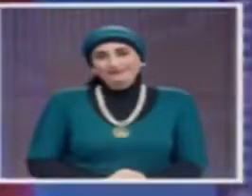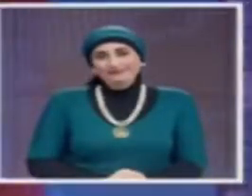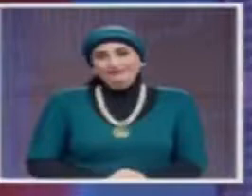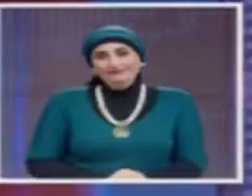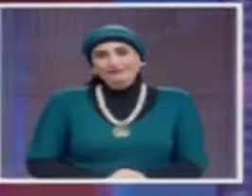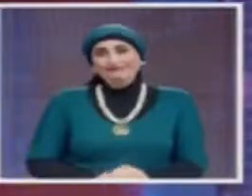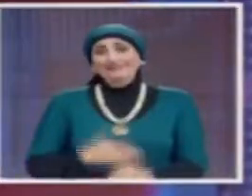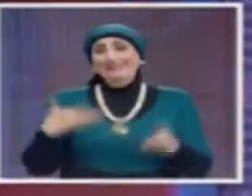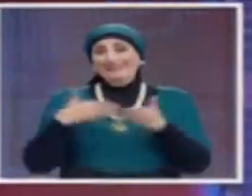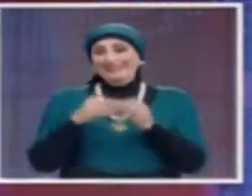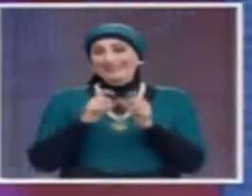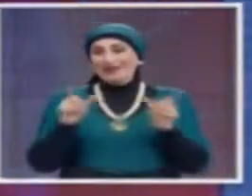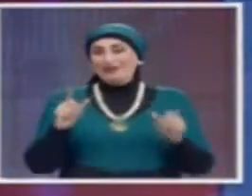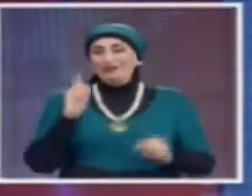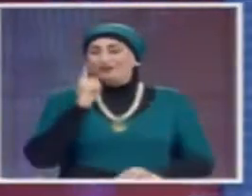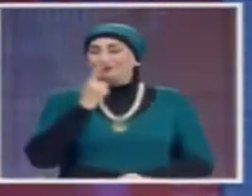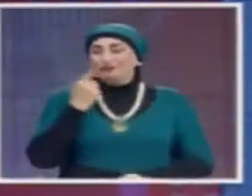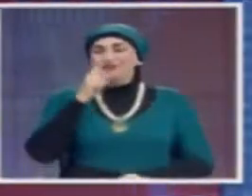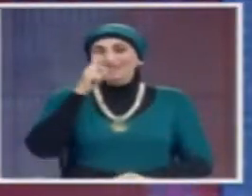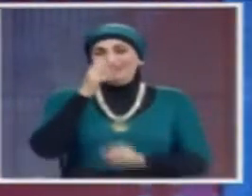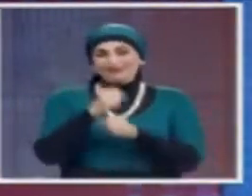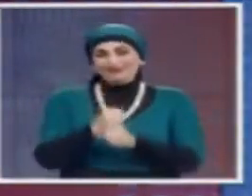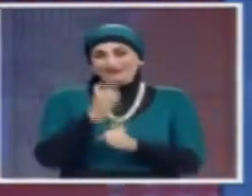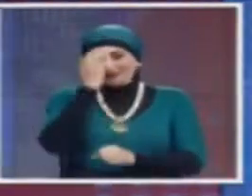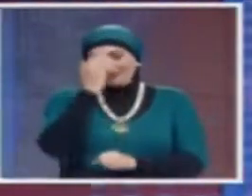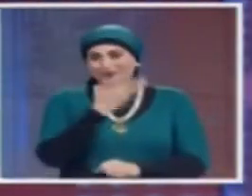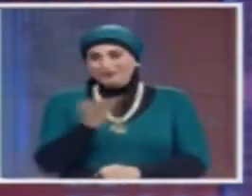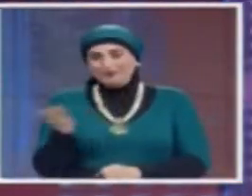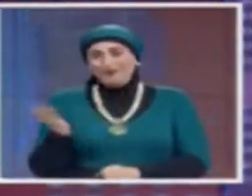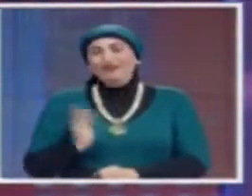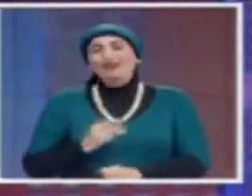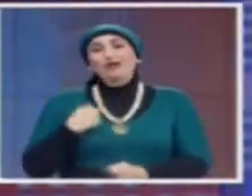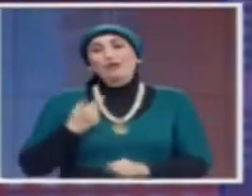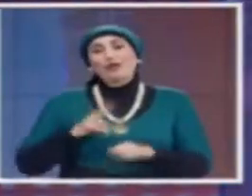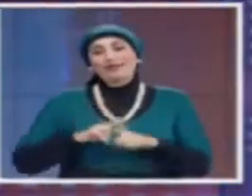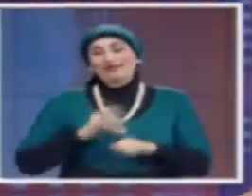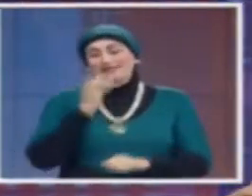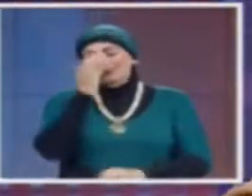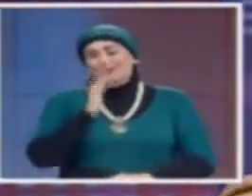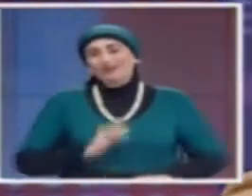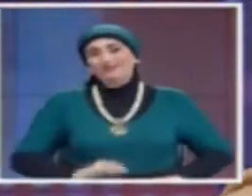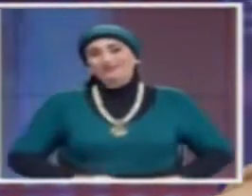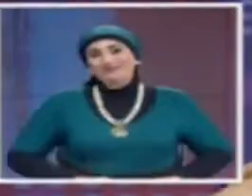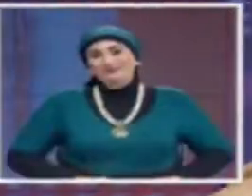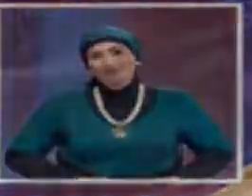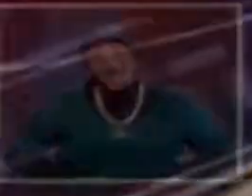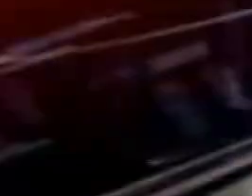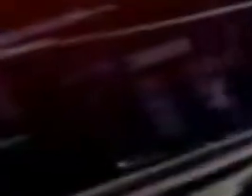انتهى موجز التاسعة، شكرا جزيلا لحسن المتابعة وإلى لقاء آخر.